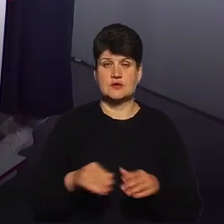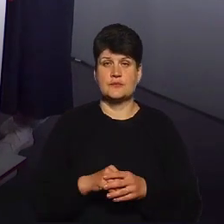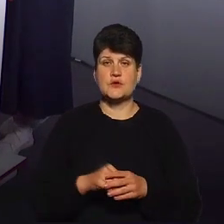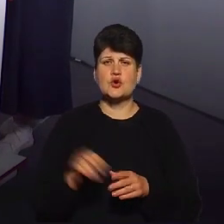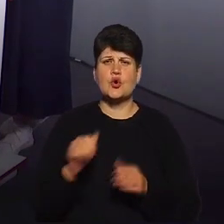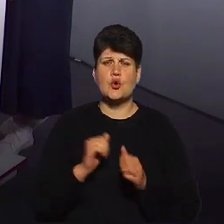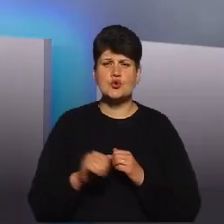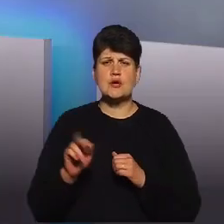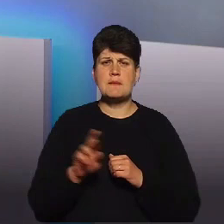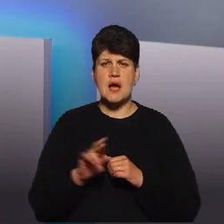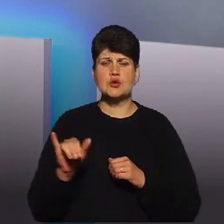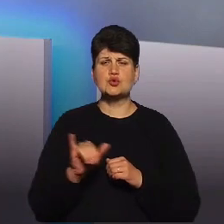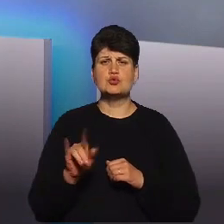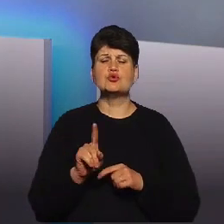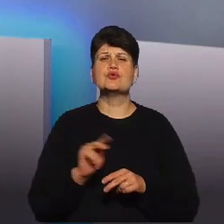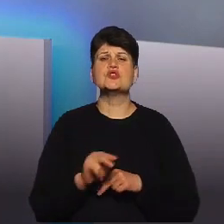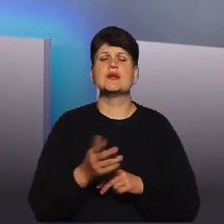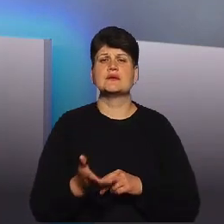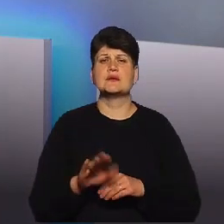чого навчаєте дітей?